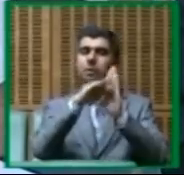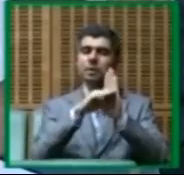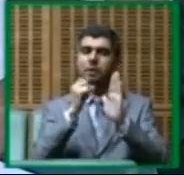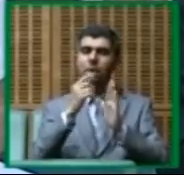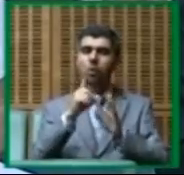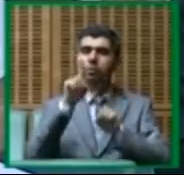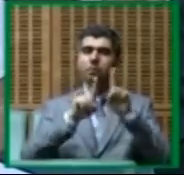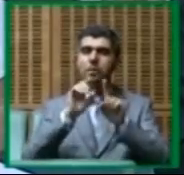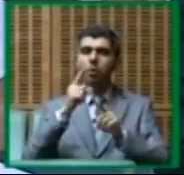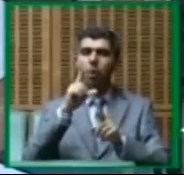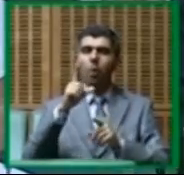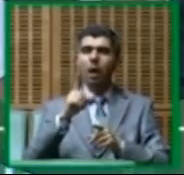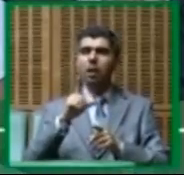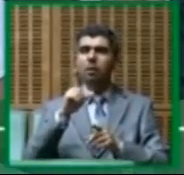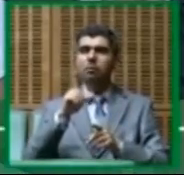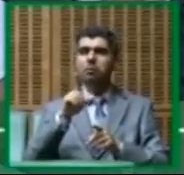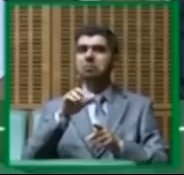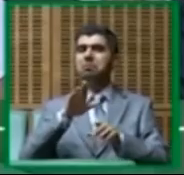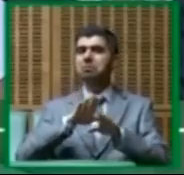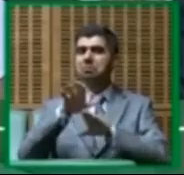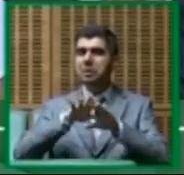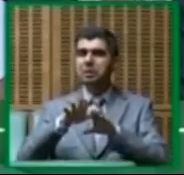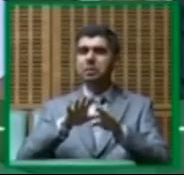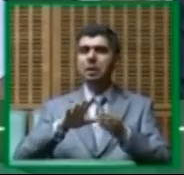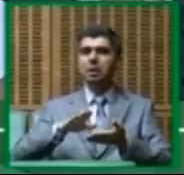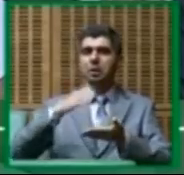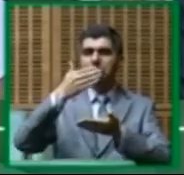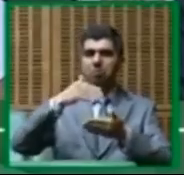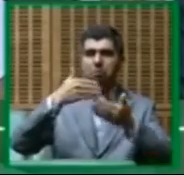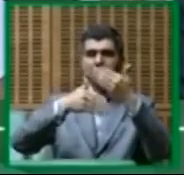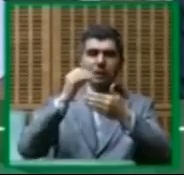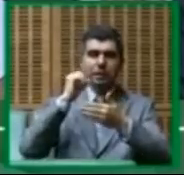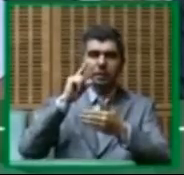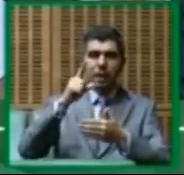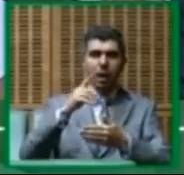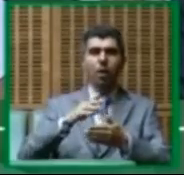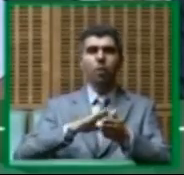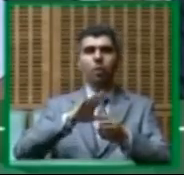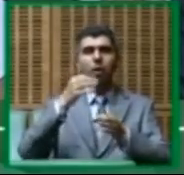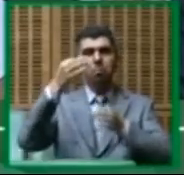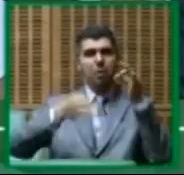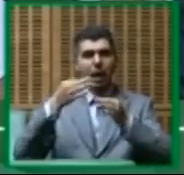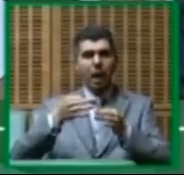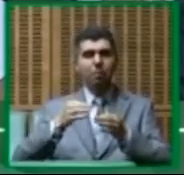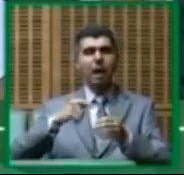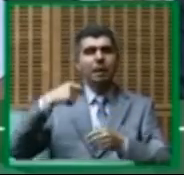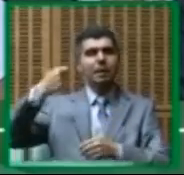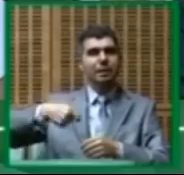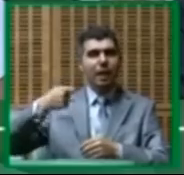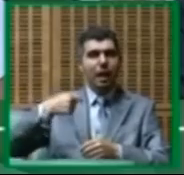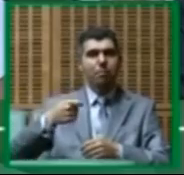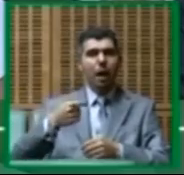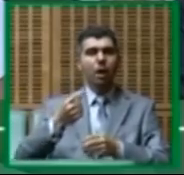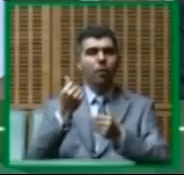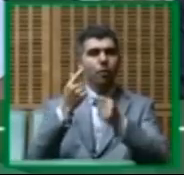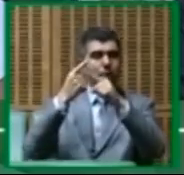ما يتعلق بما هو هيكلي، الإصلاحات الكبرى تتبع الإصلاح ديال العدالة، النظام الضريبي، القطاع المالي